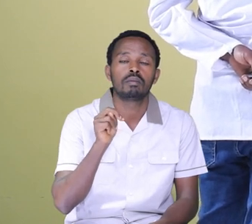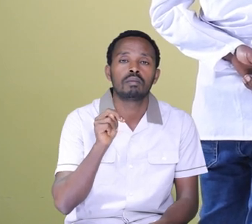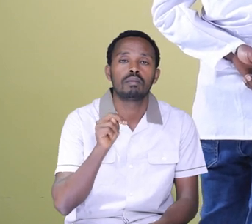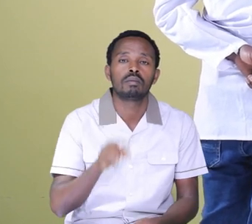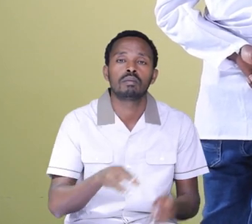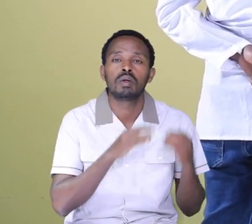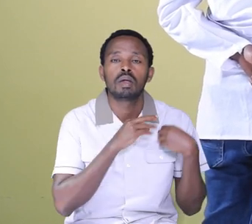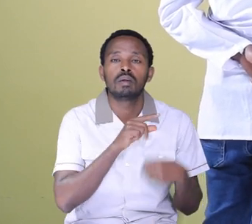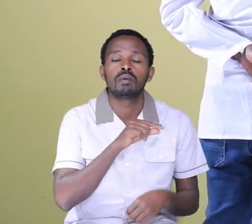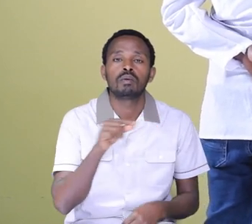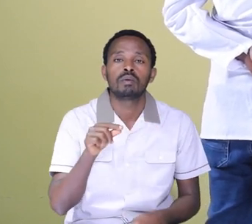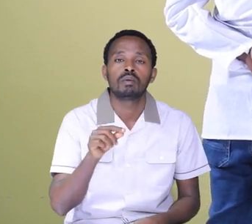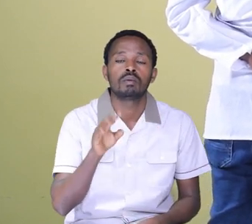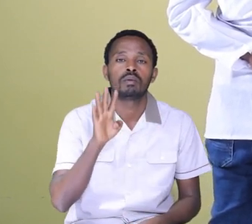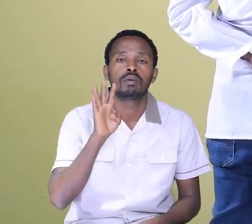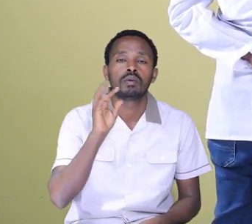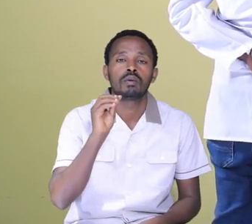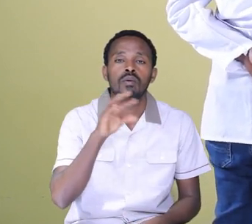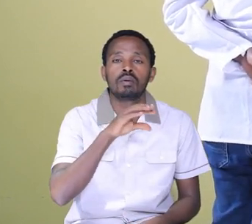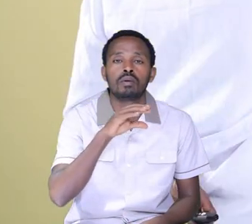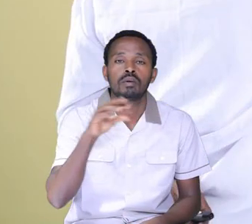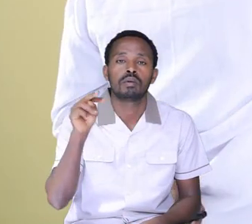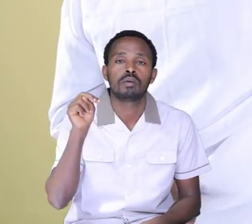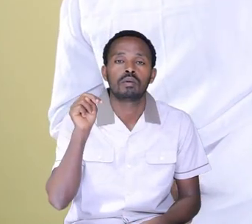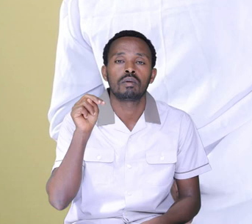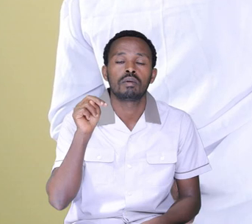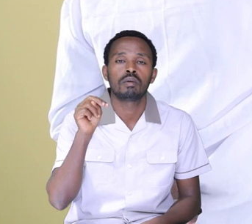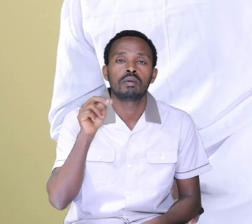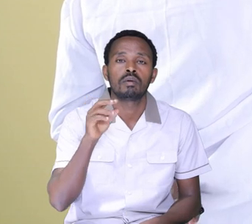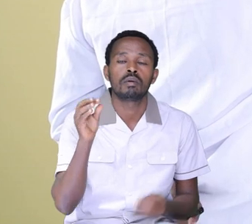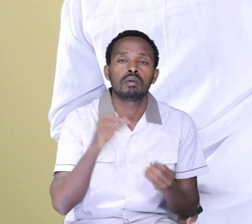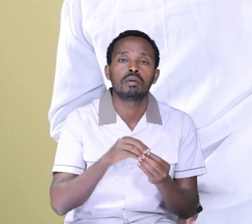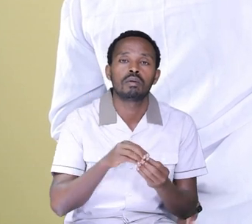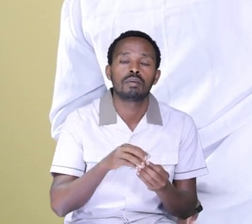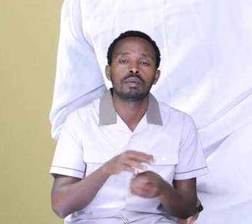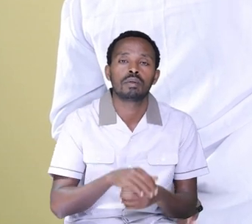baan walqita ibba afur newtoni akasmas